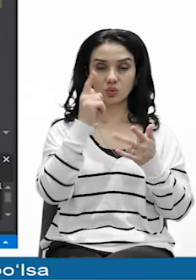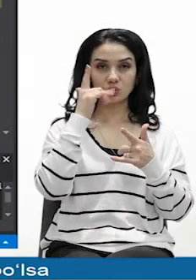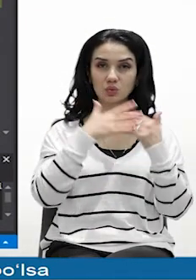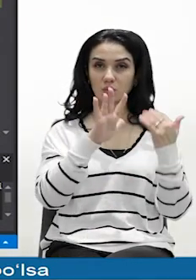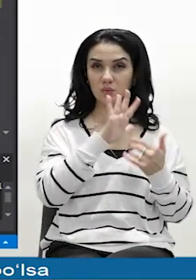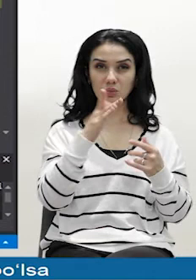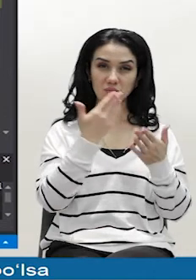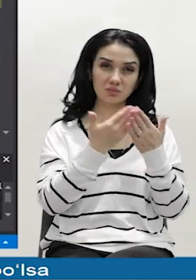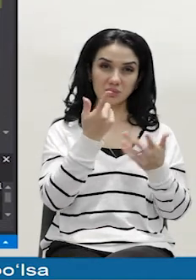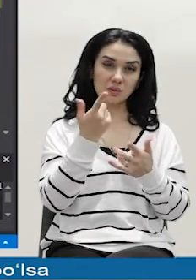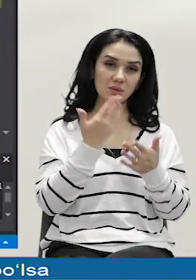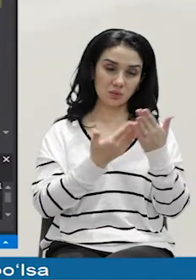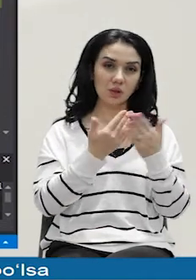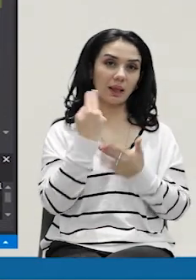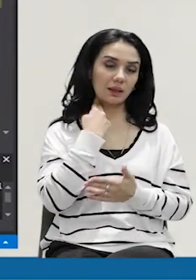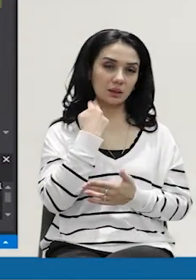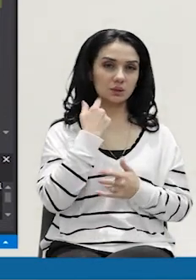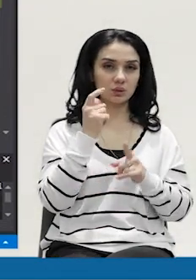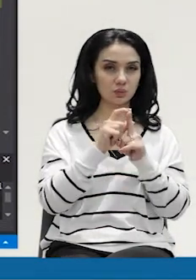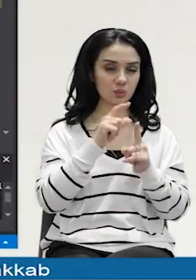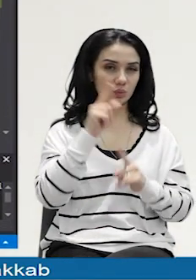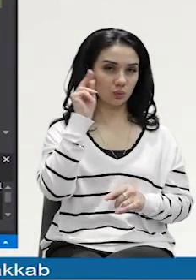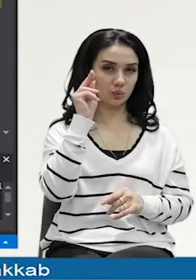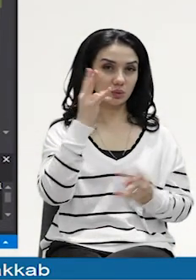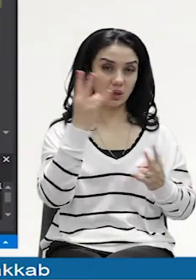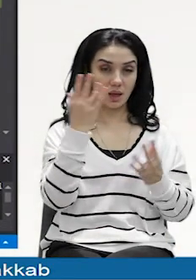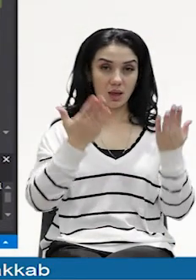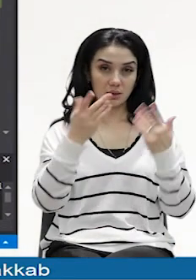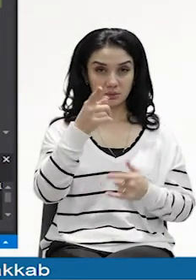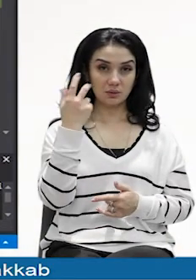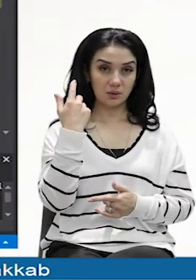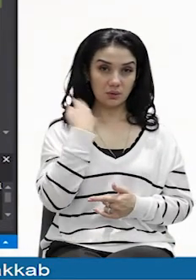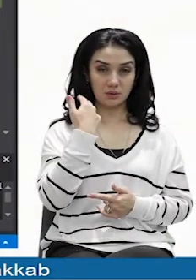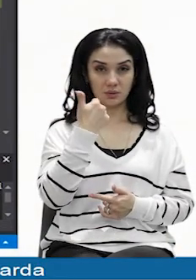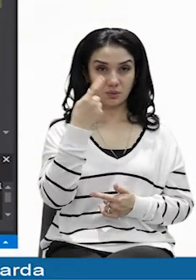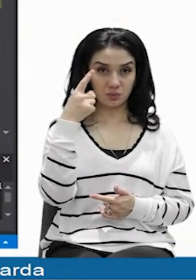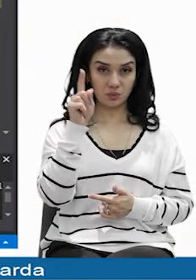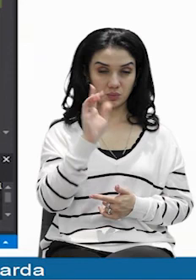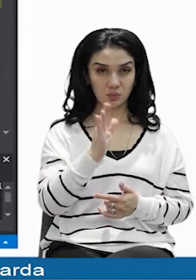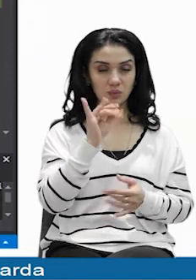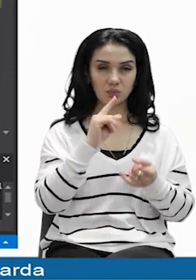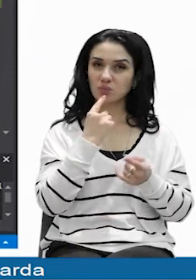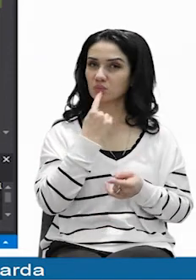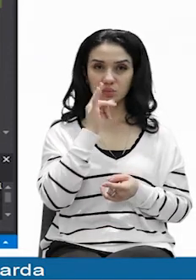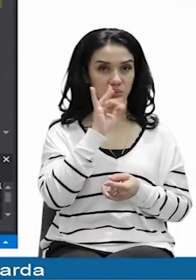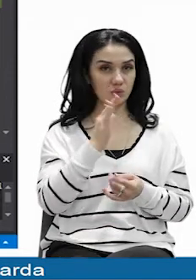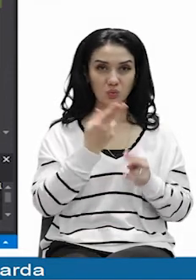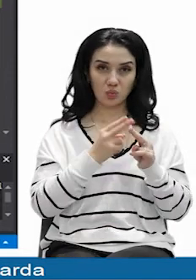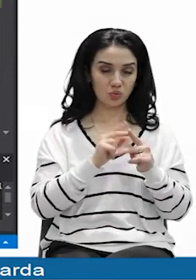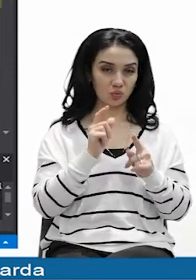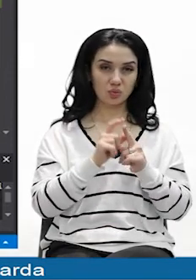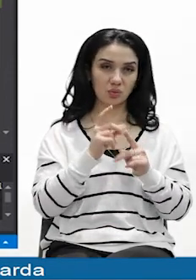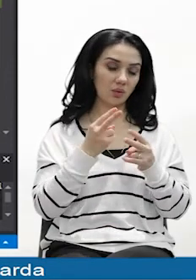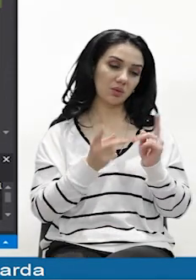bo'lsa, sizlarga maslahat, ingliz tilini o'rganinglar, ingliz tilini bilsanglar. murakkab tuyulmaydi. Bu sözler